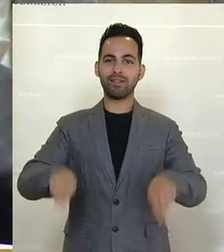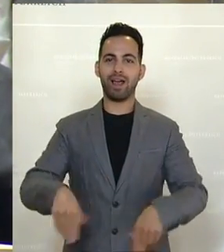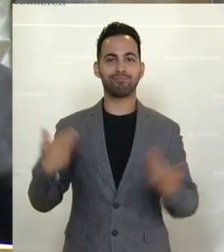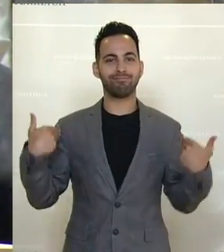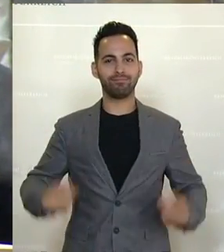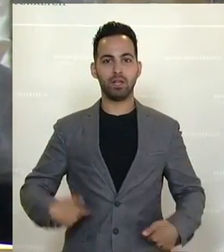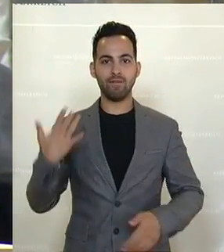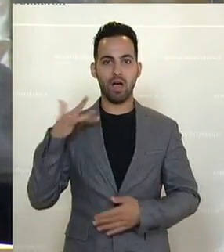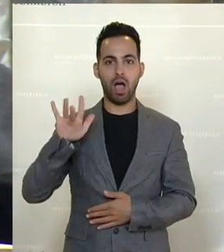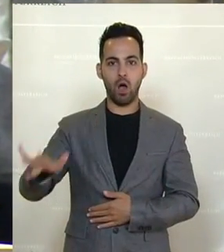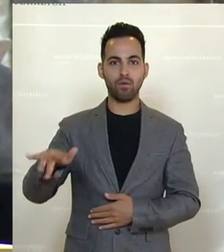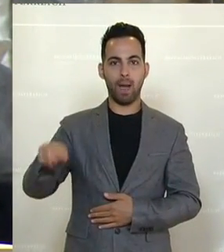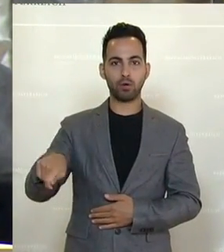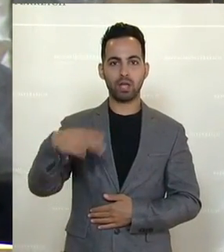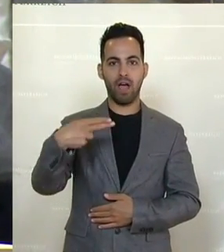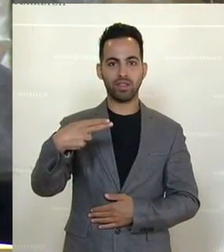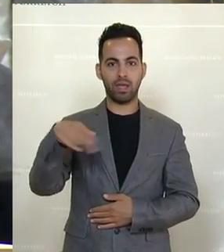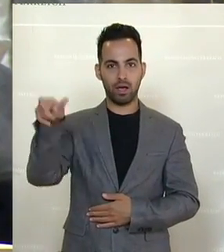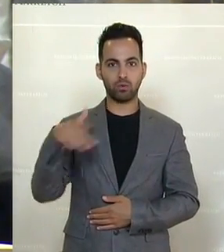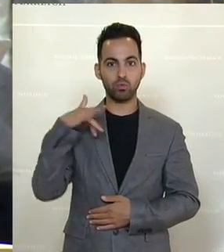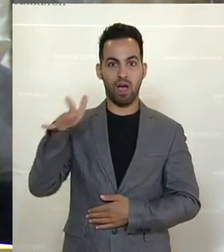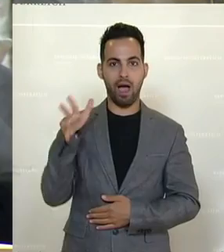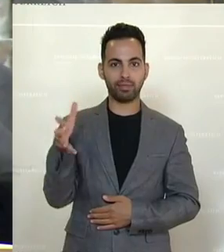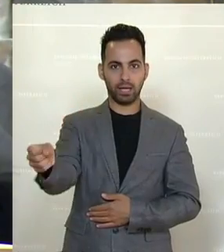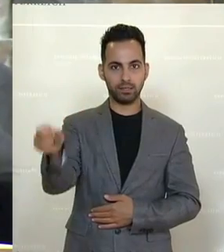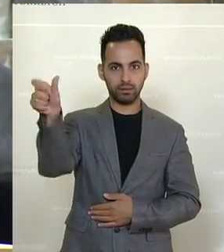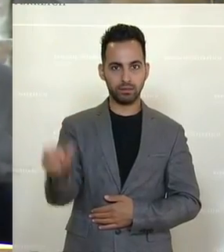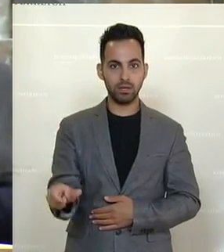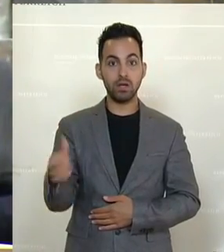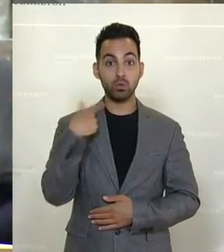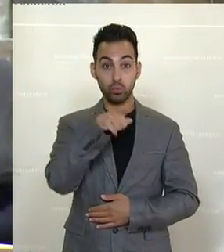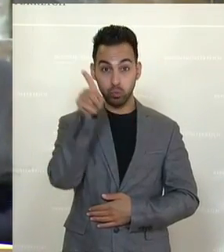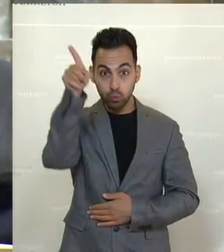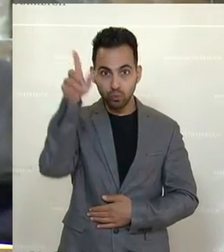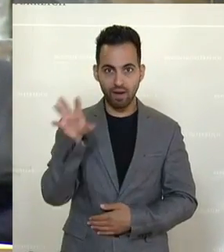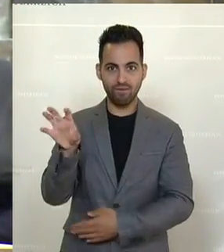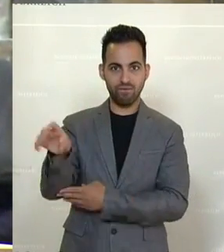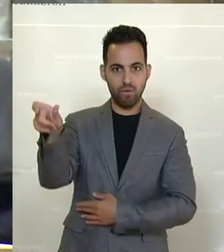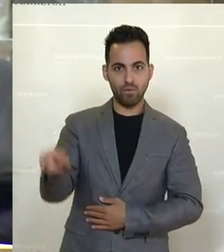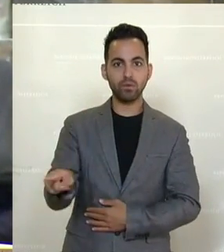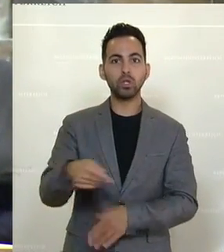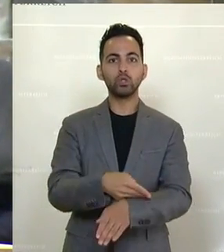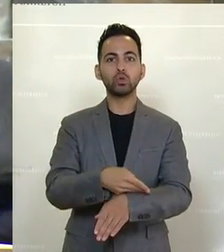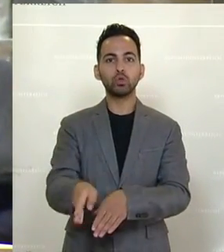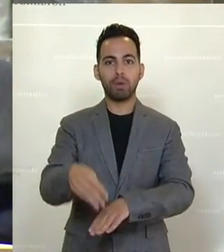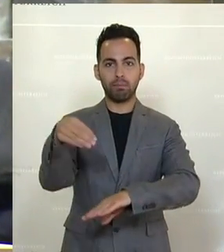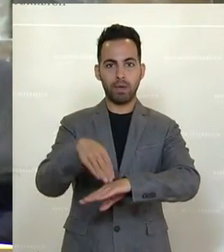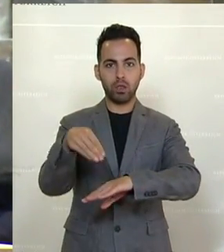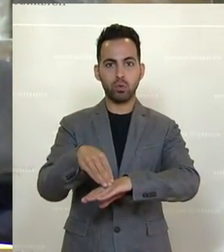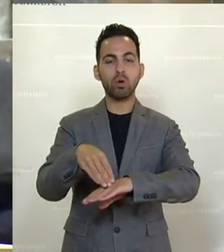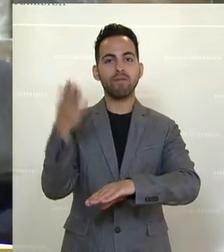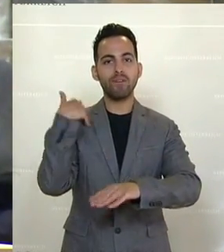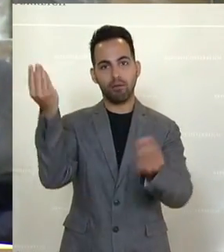den Abgeordneten Hafenecker attackiert. Sie haben ihm den Vorwurf gemacht, dass er zu spät eine Meldung